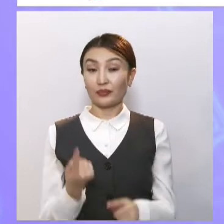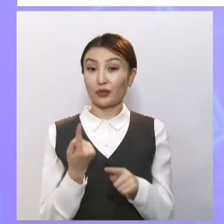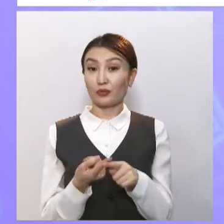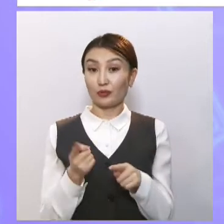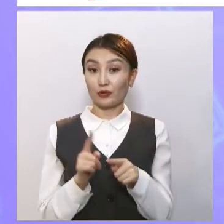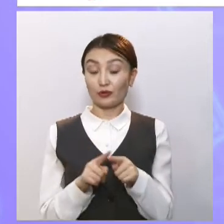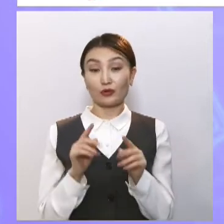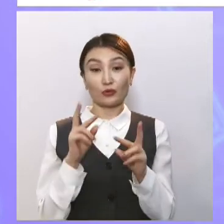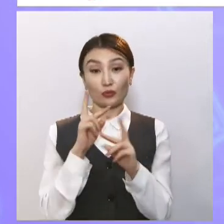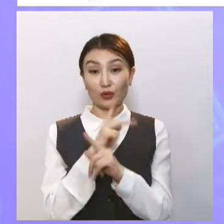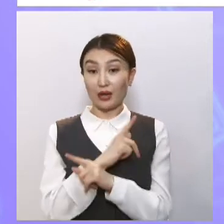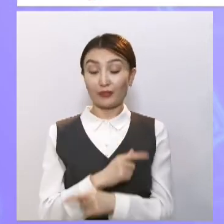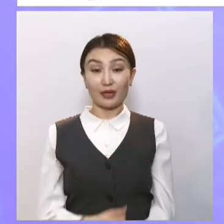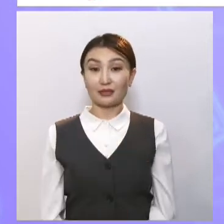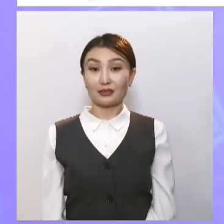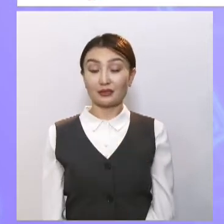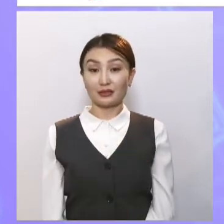Бул туура эмес.